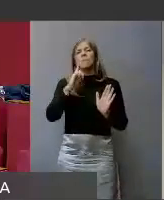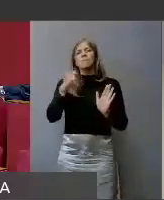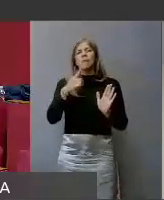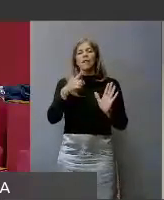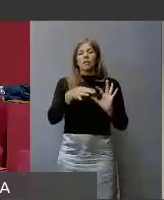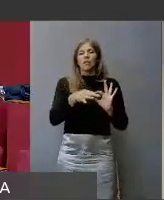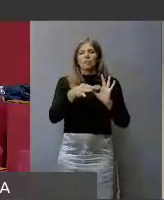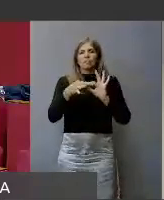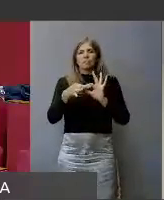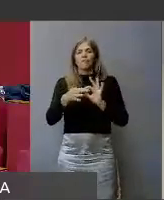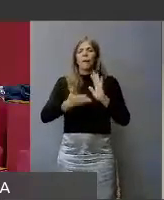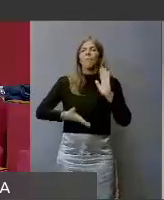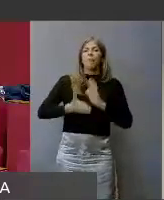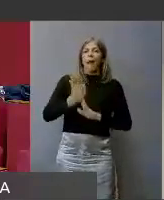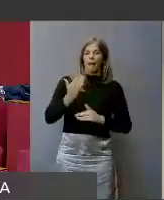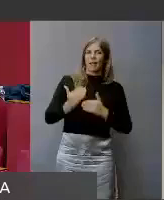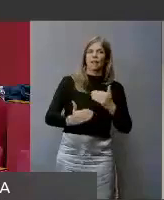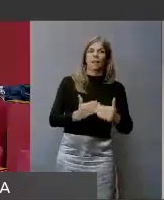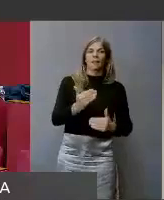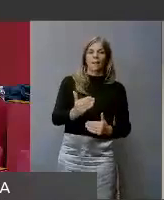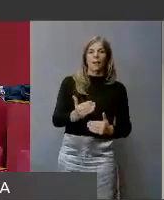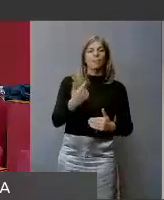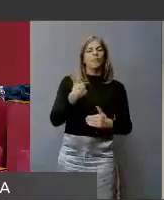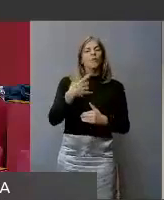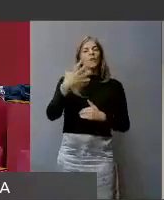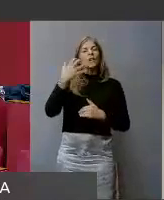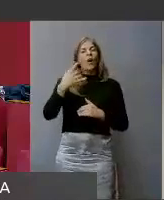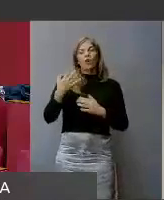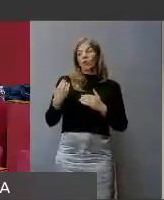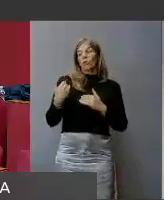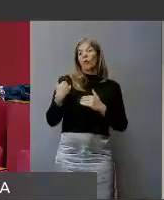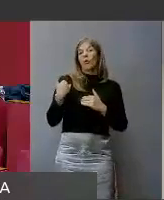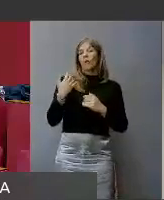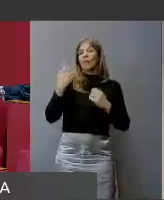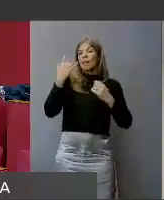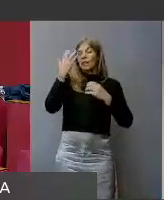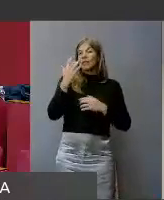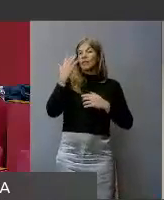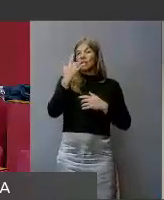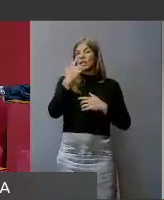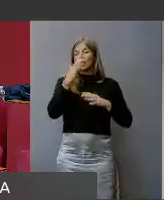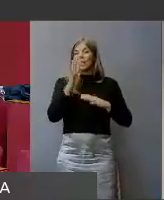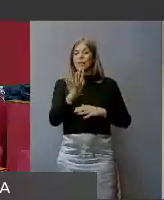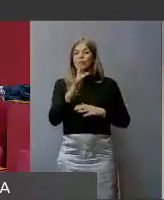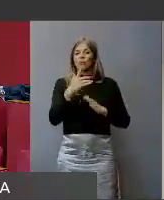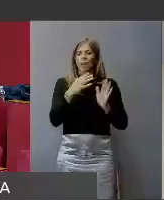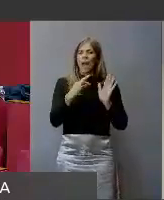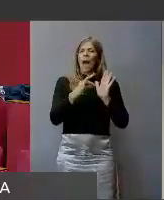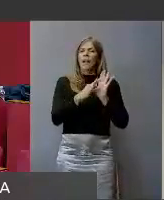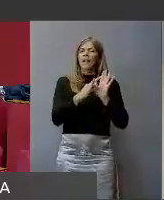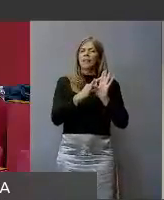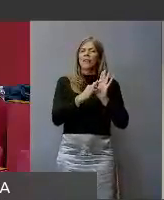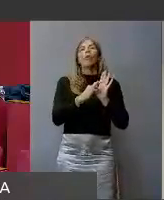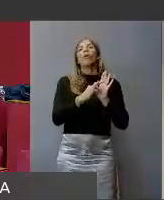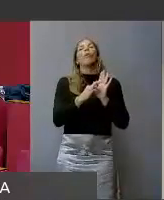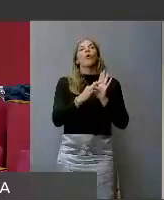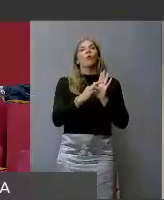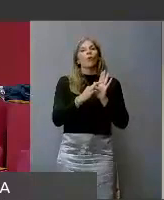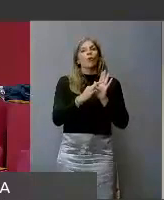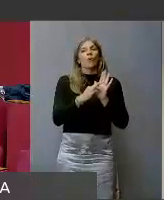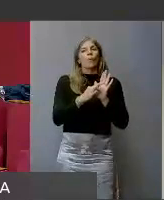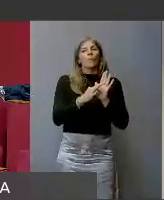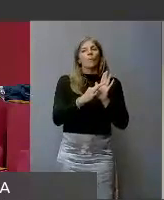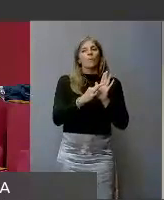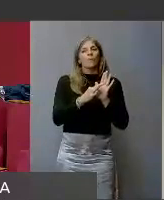riflessioni le ricordo anche nei in un passato recente l'articolo cita anche questa questa